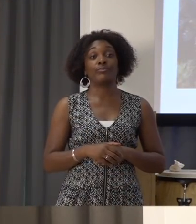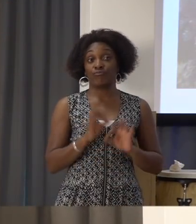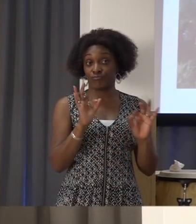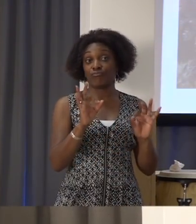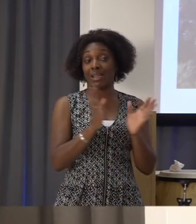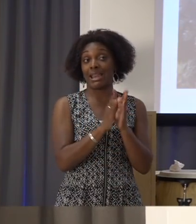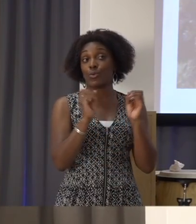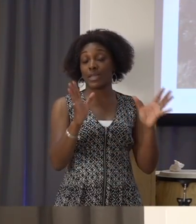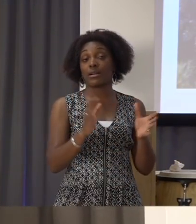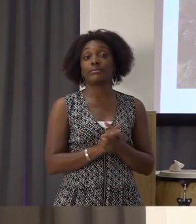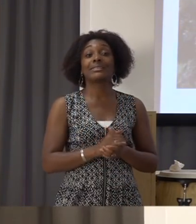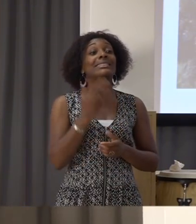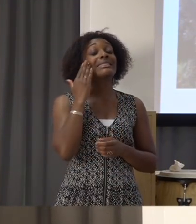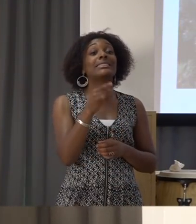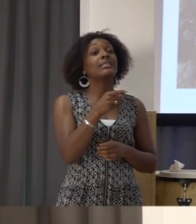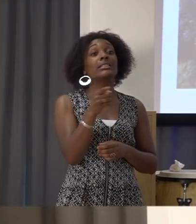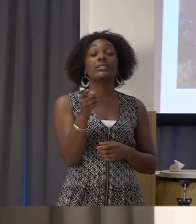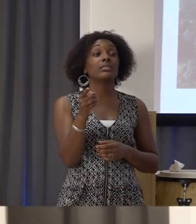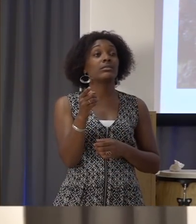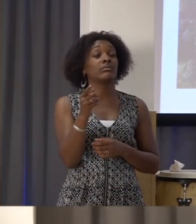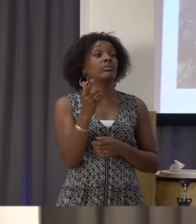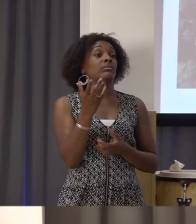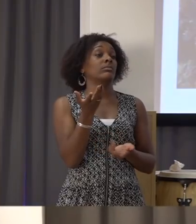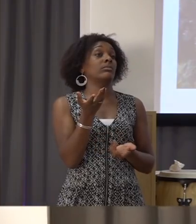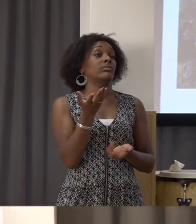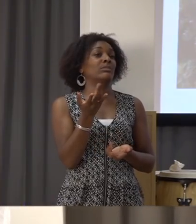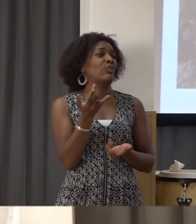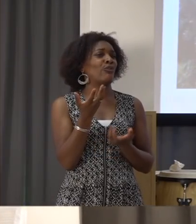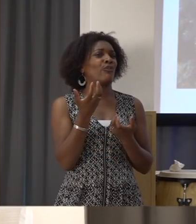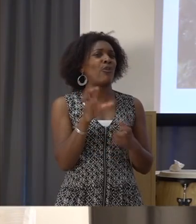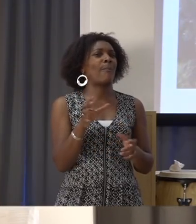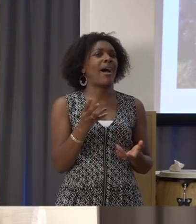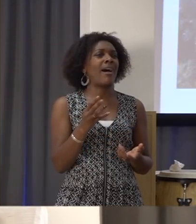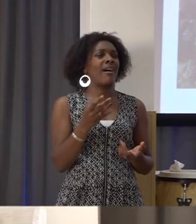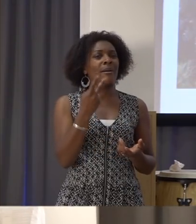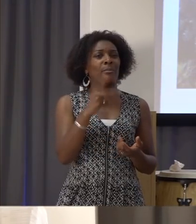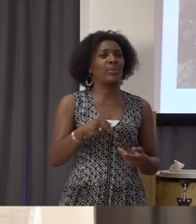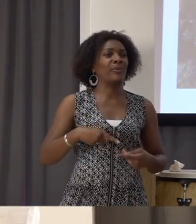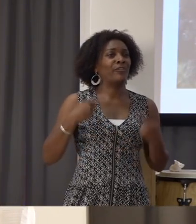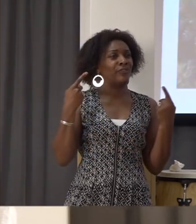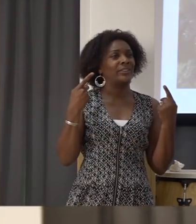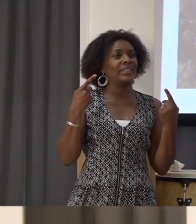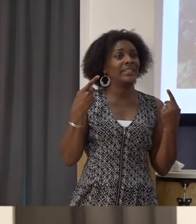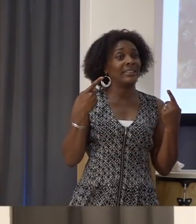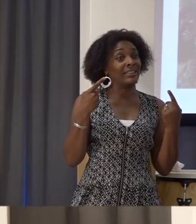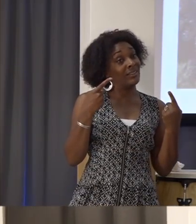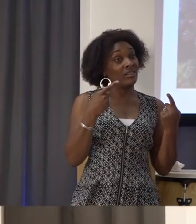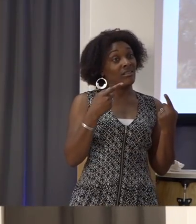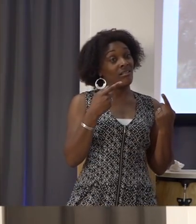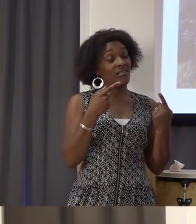Alléluia. Si tu ne veux pas laisser ta vie, si tu ne veux pas confier ta vie à de telles